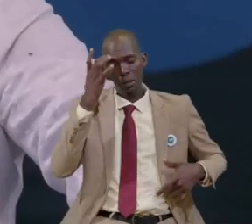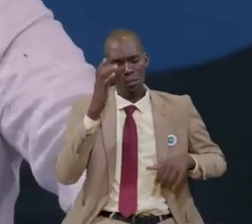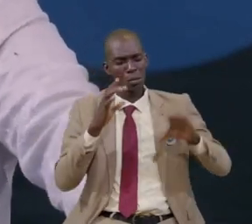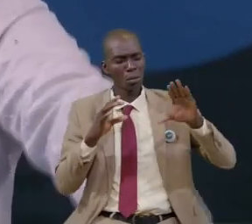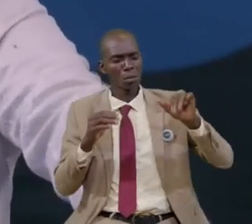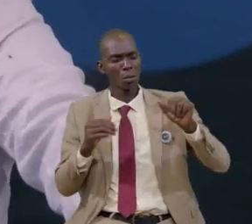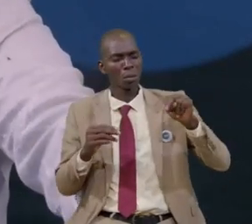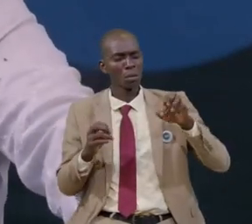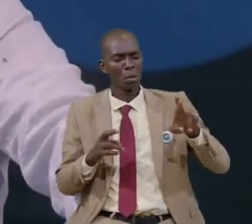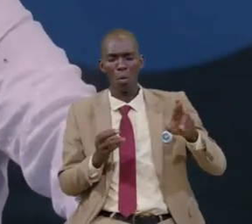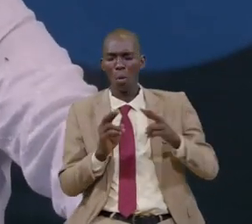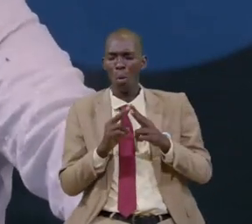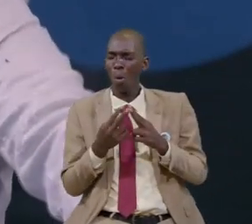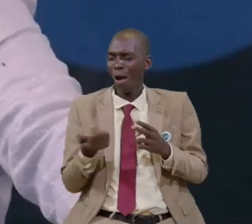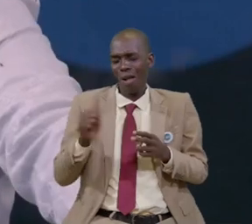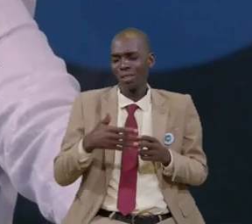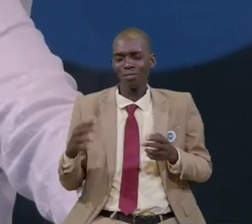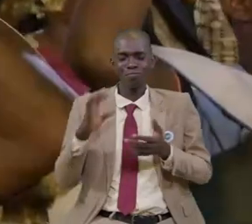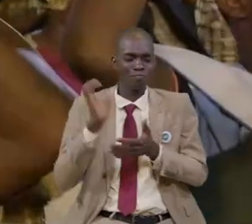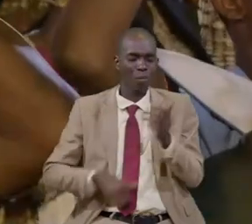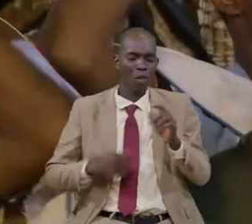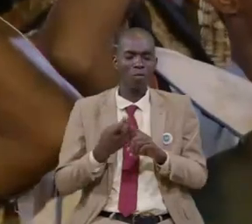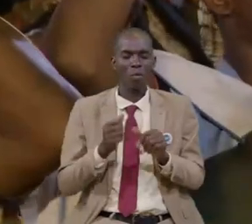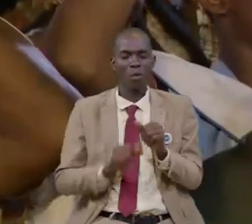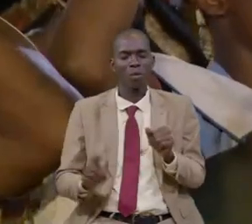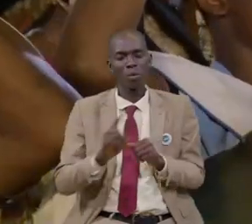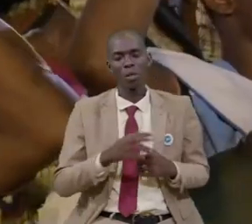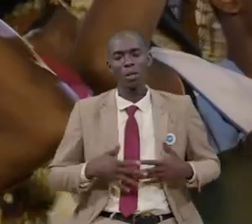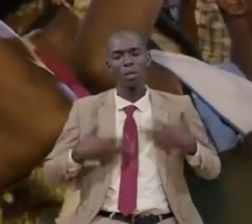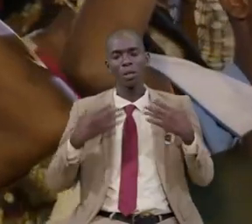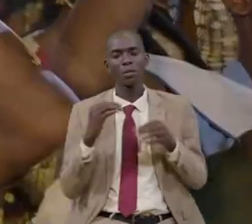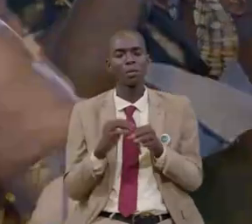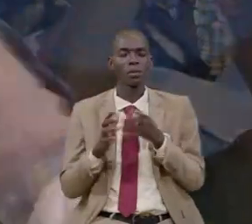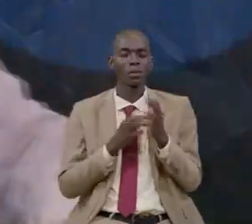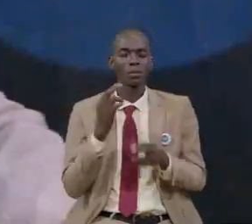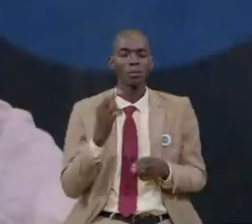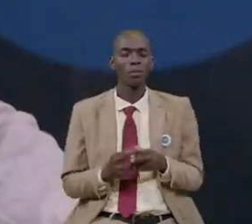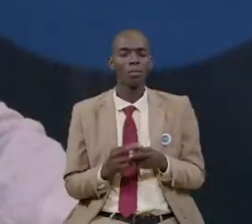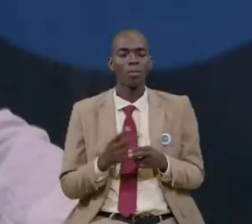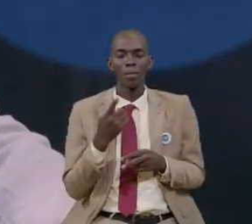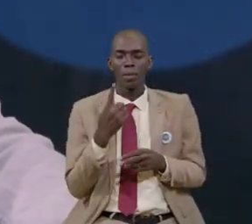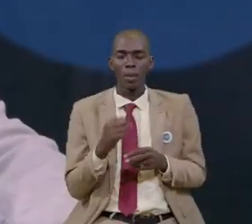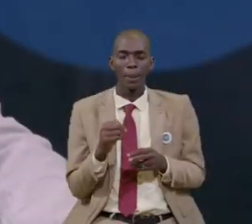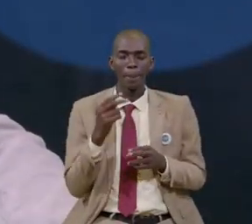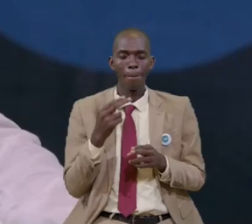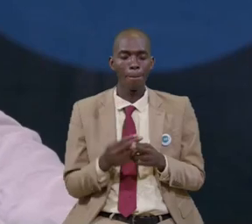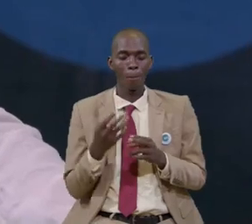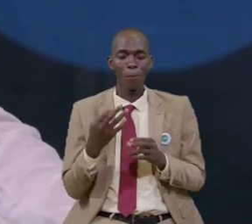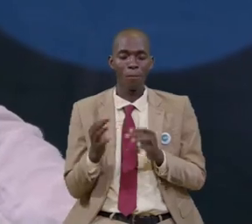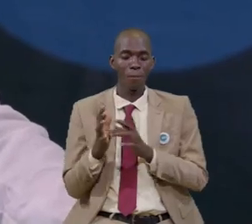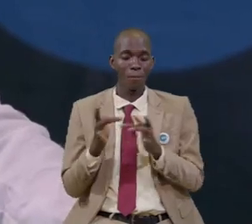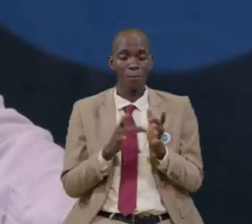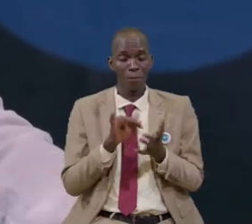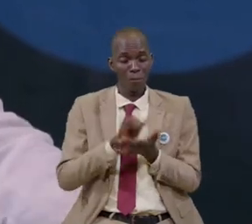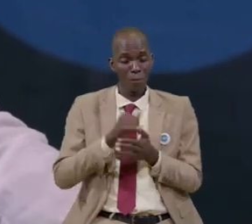meurtrières comme le cancer de toute vie au nom de Jésus-Christ. Le nom de Jésus, le nom là qui ne peut